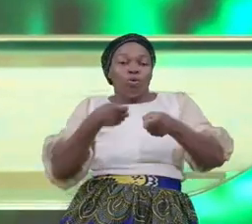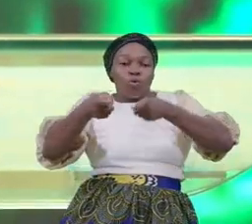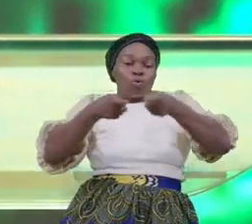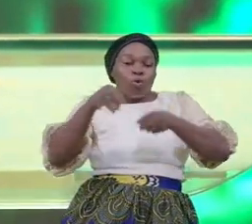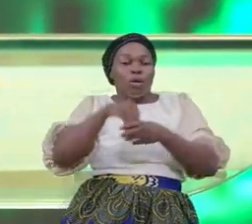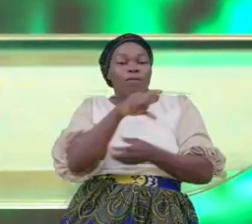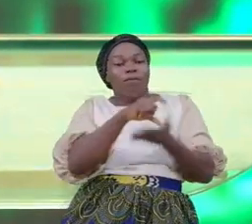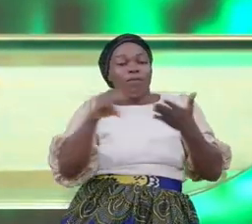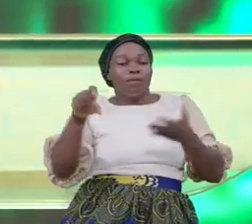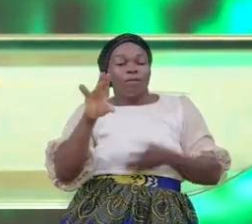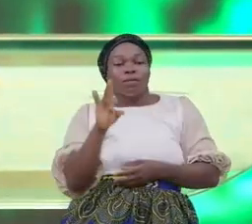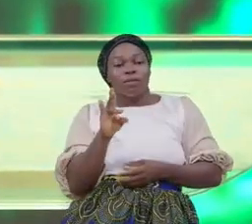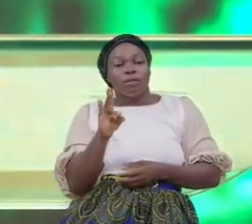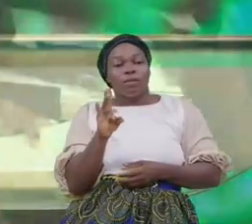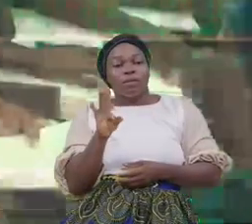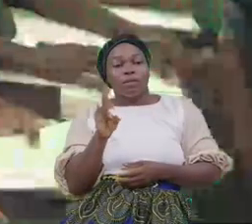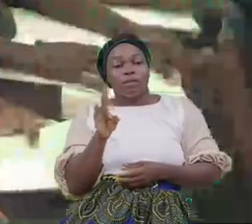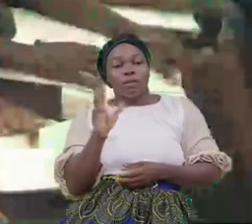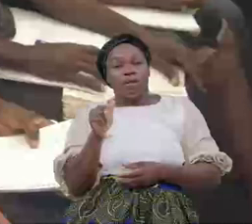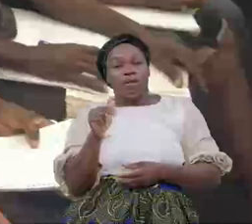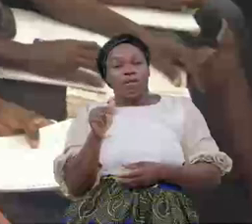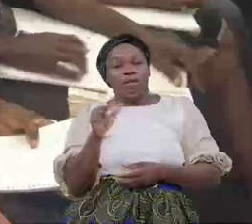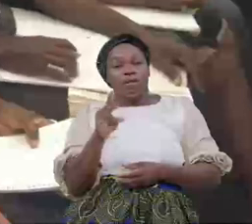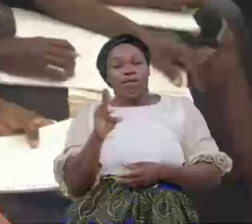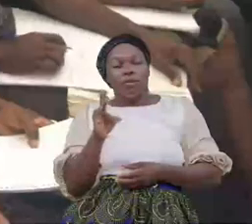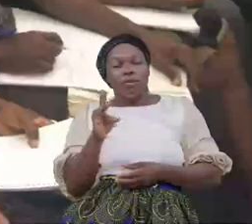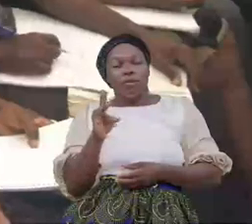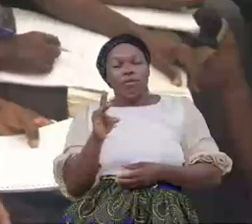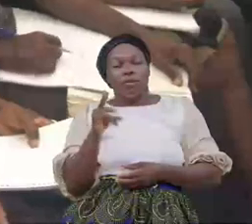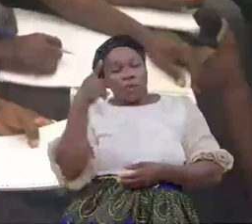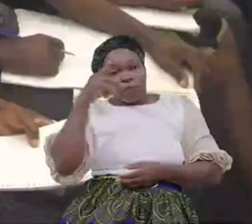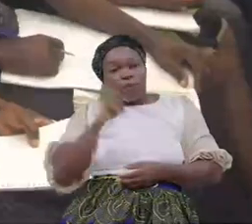Saint-Esprit, mais je te guérirai.